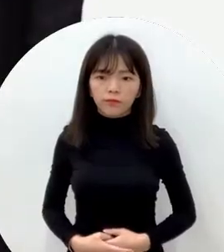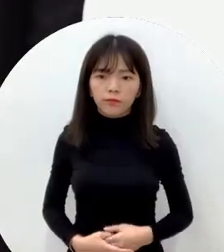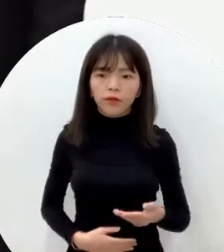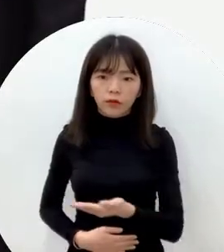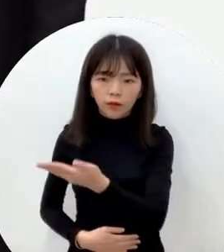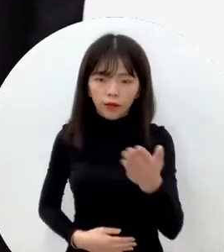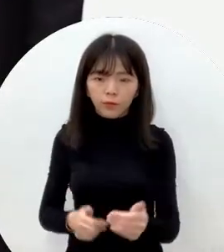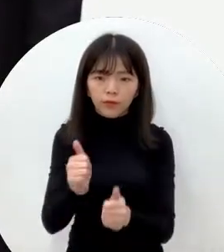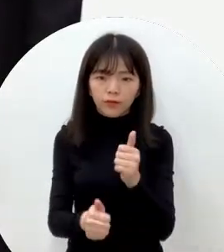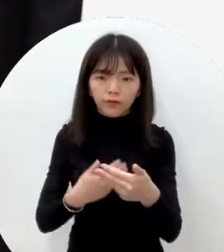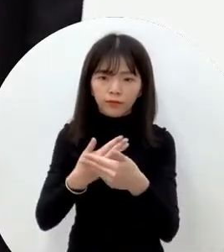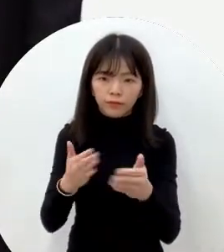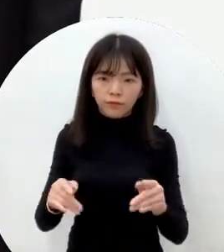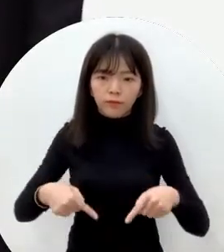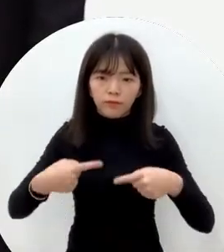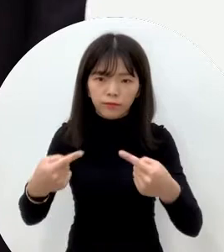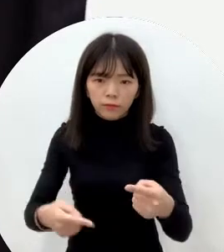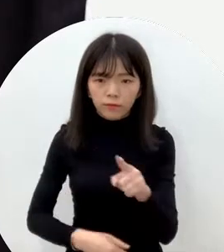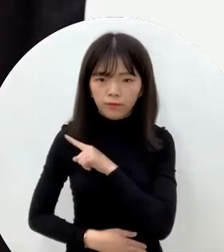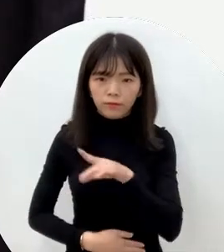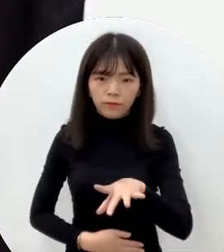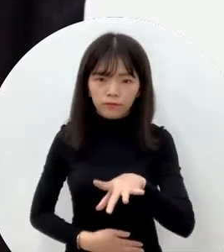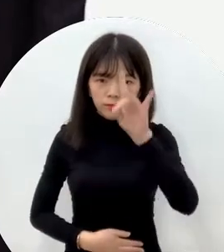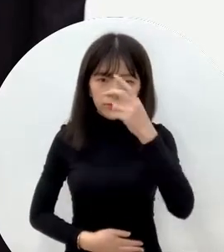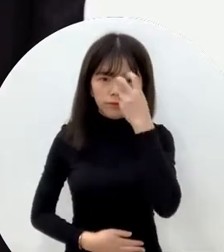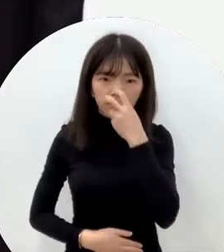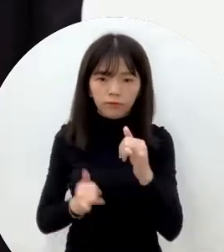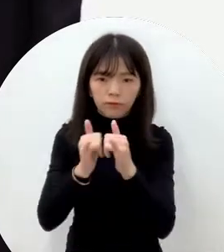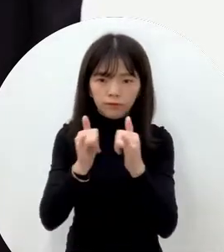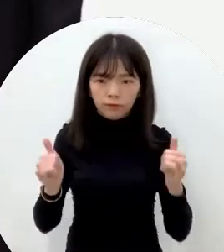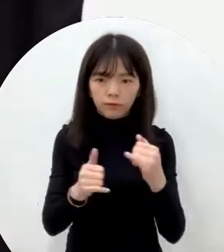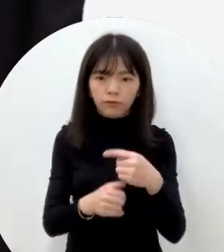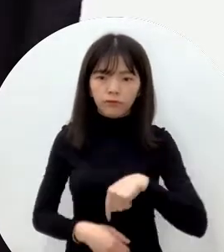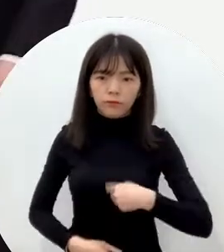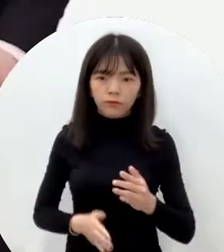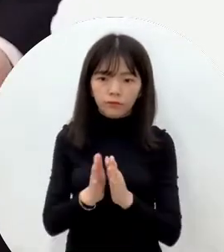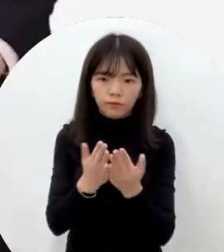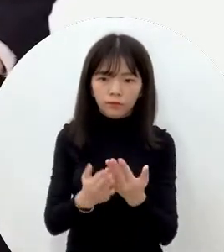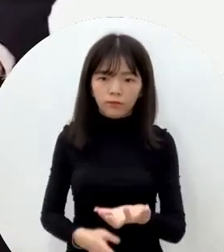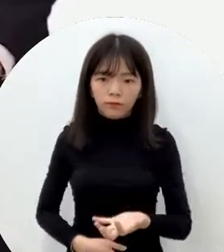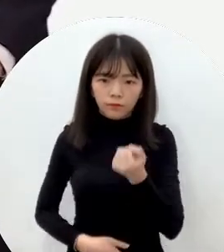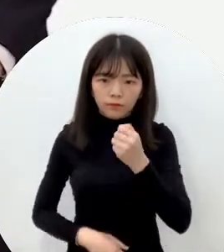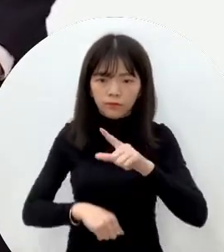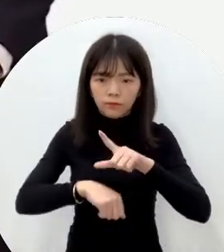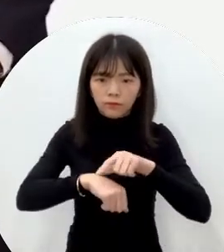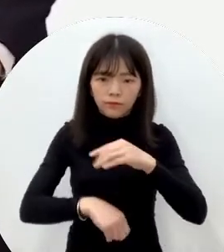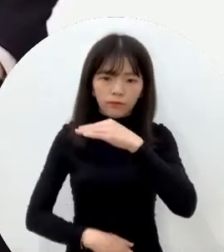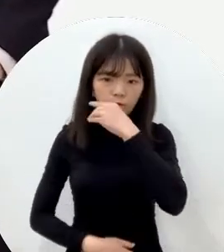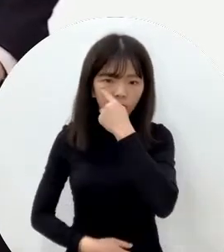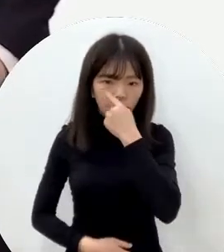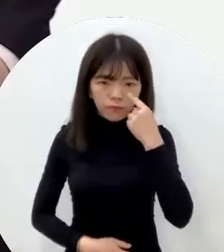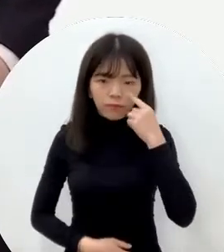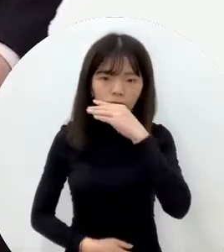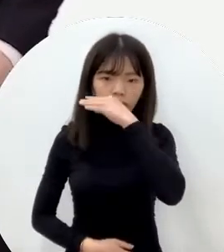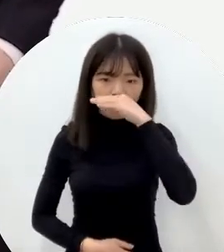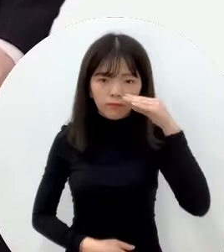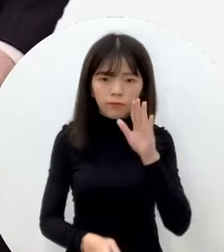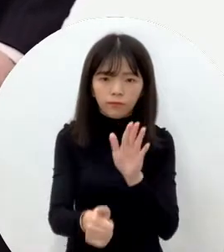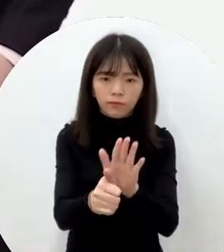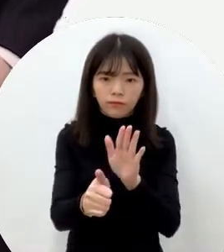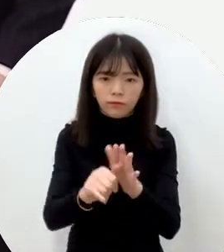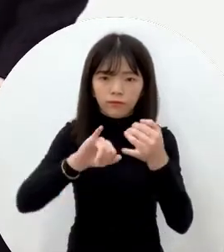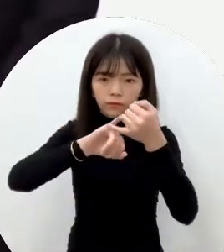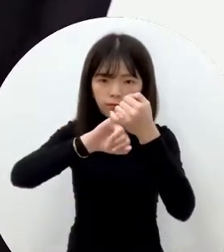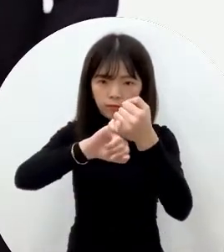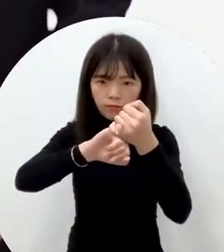여러분들은 시험실에 입실한 후 가장 먼저 감독관이 본인 여부 및 휴대 가능 시계 여부를 확인하는데 성실하게 협조해야